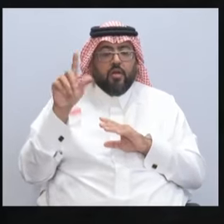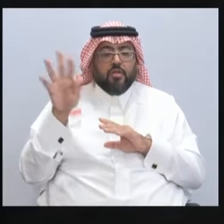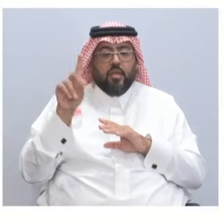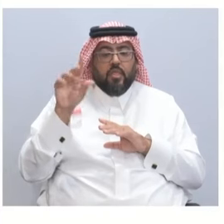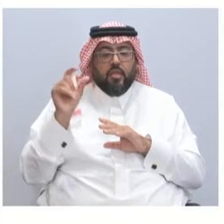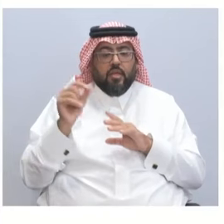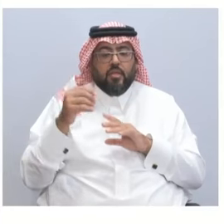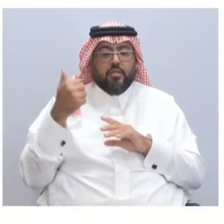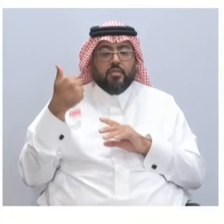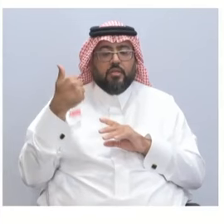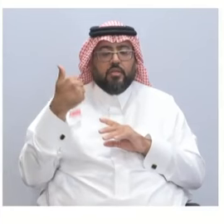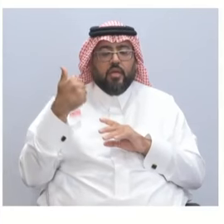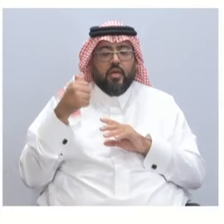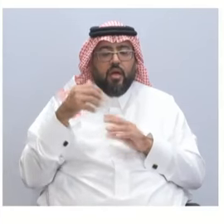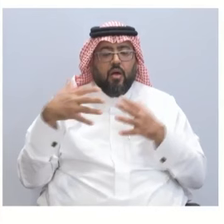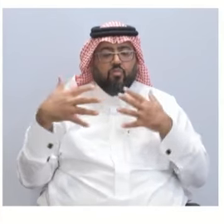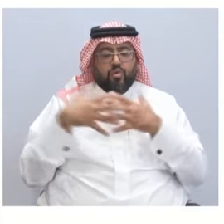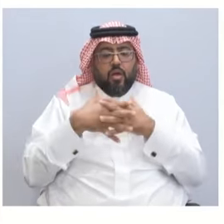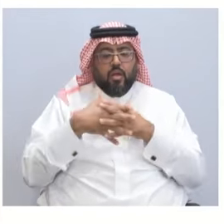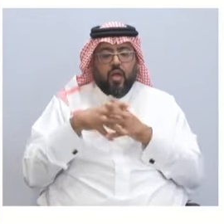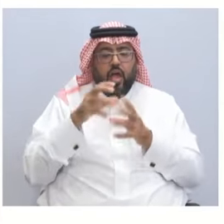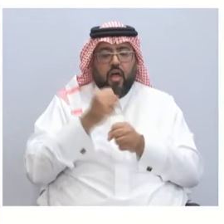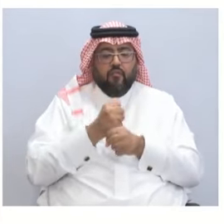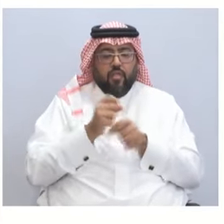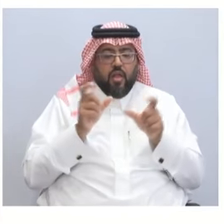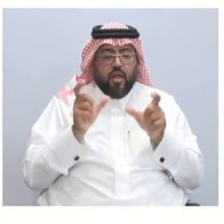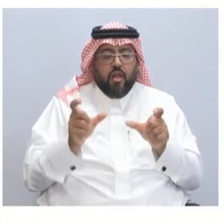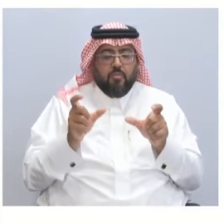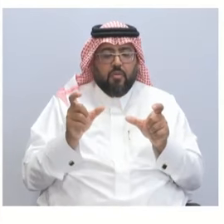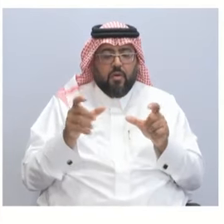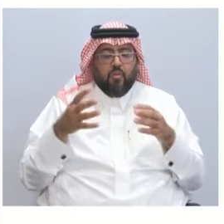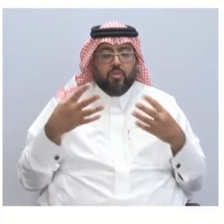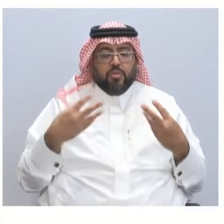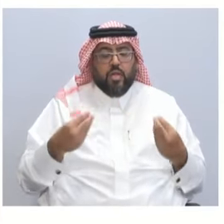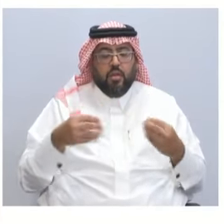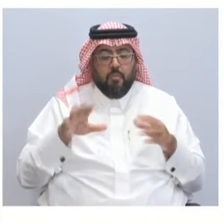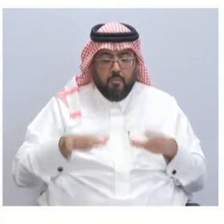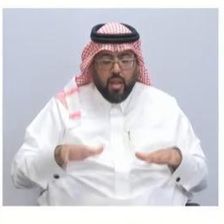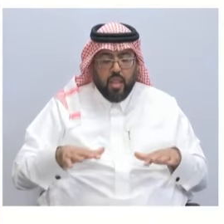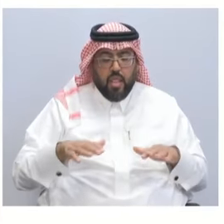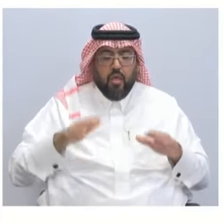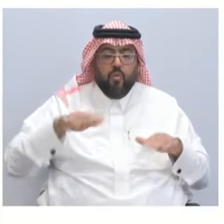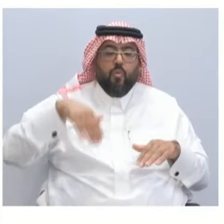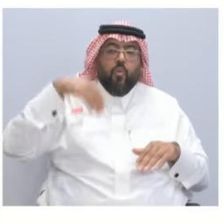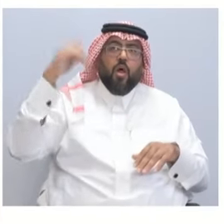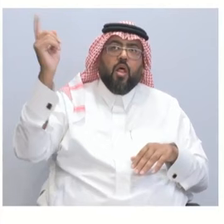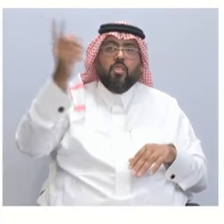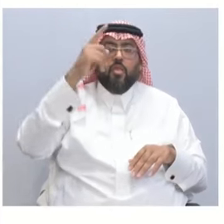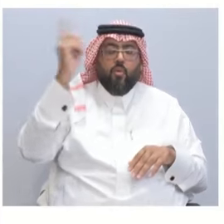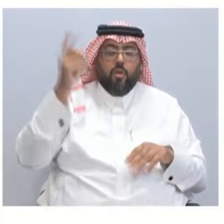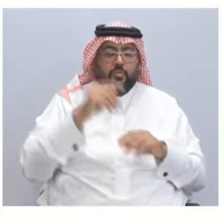من الاهداف المشاركه في حفظ الامن والسلام المحلي